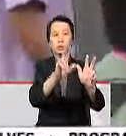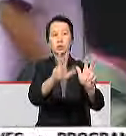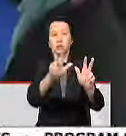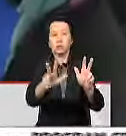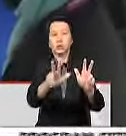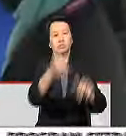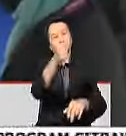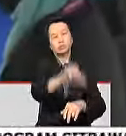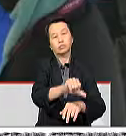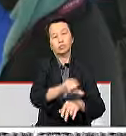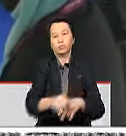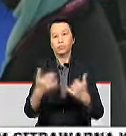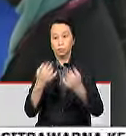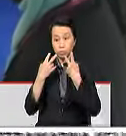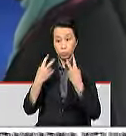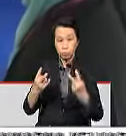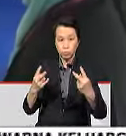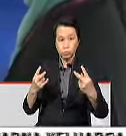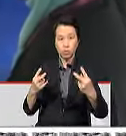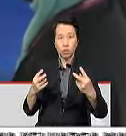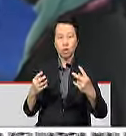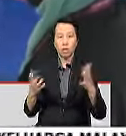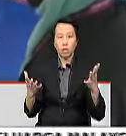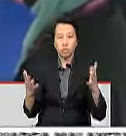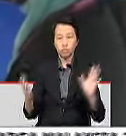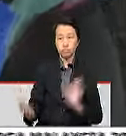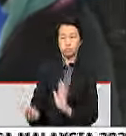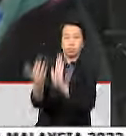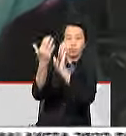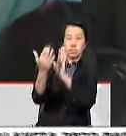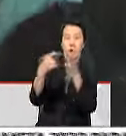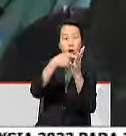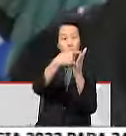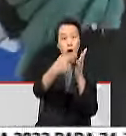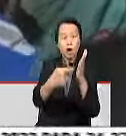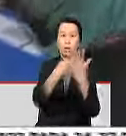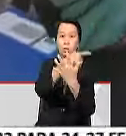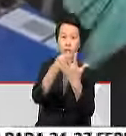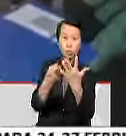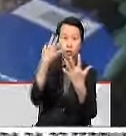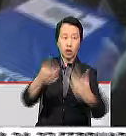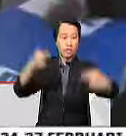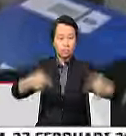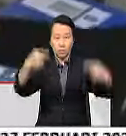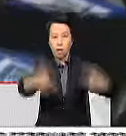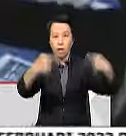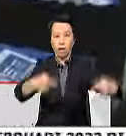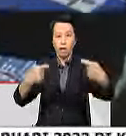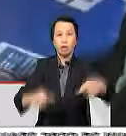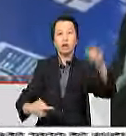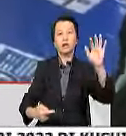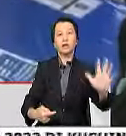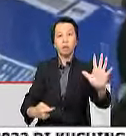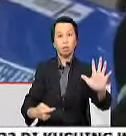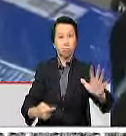3,233 undi. Dan kali ini nampaknya pertembungan agak menarik. Jika kelima-lima calon tadi bertanding, ia akan menyaksikan pertembungan lima penjuru,